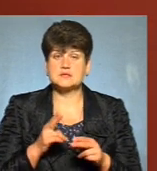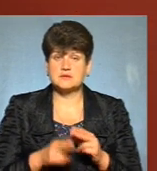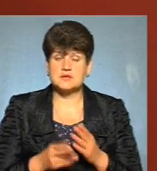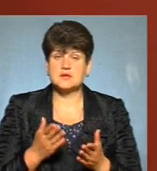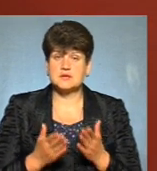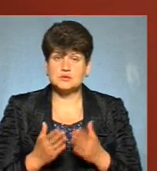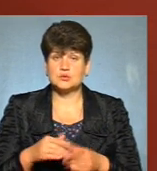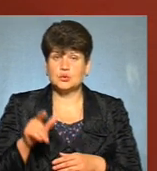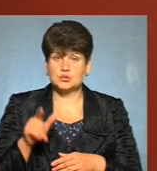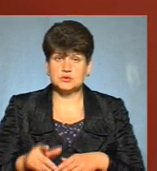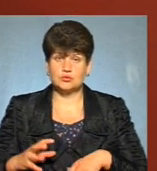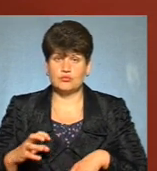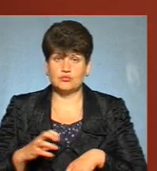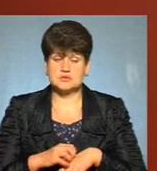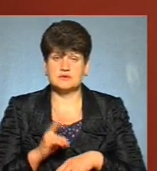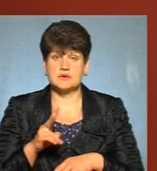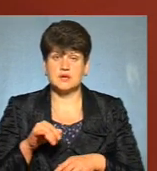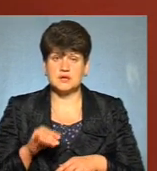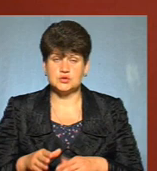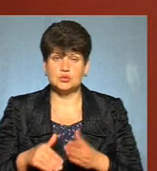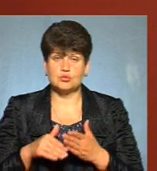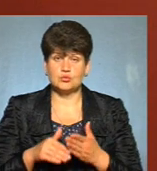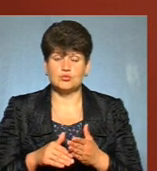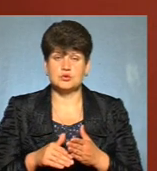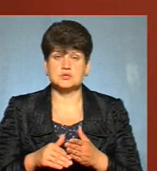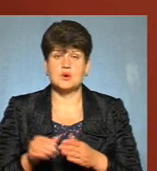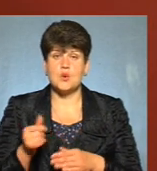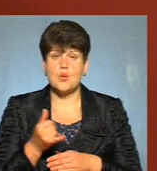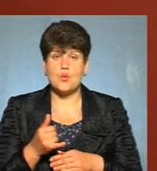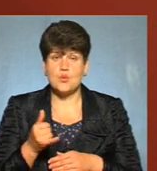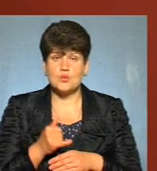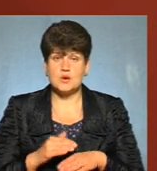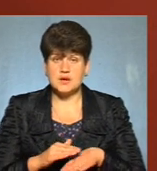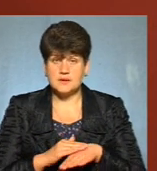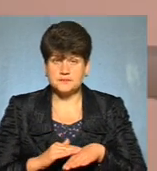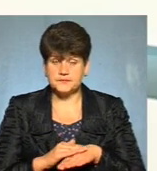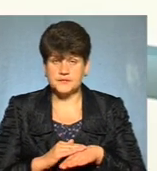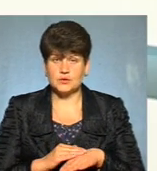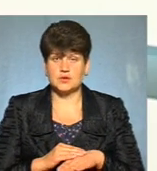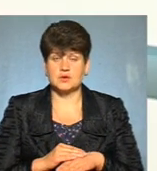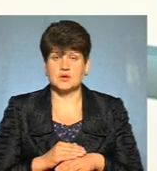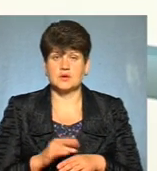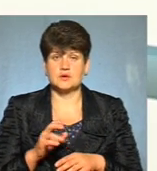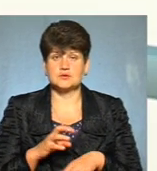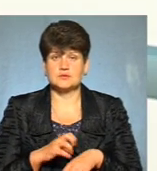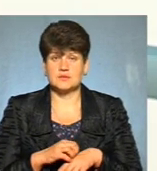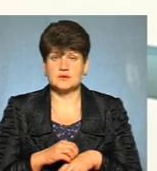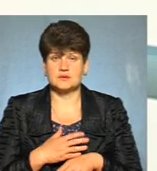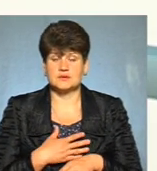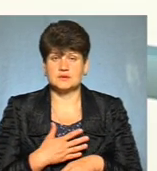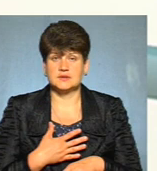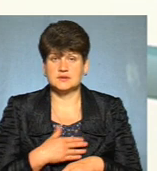якщо людину вкусив кліщ, допоможе рослина олія, тоді комаха задихнеться та вилізе сама. Чи це правда?